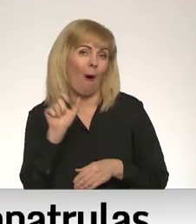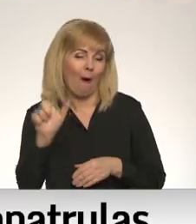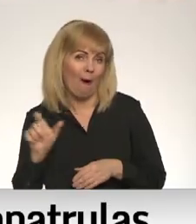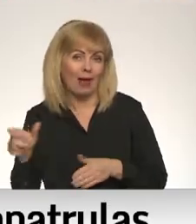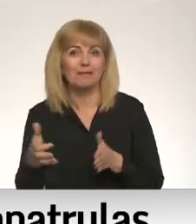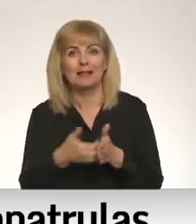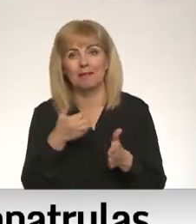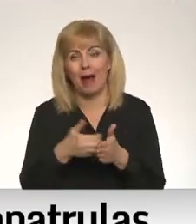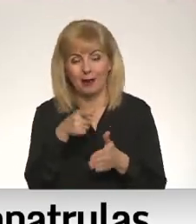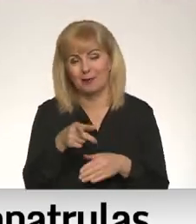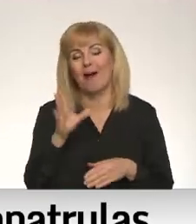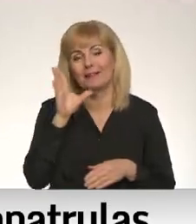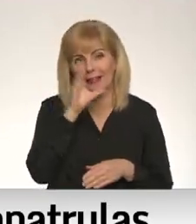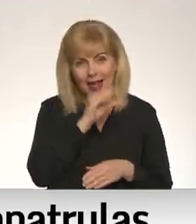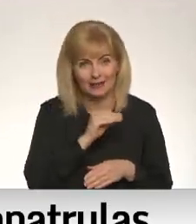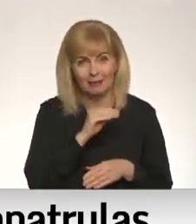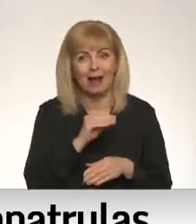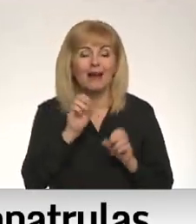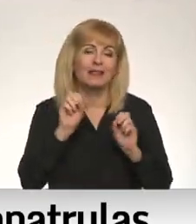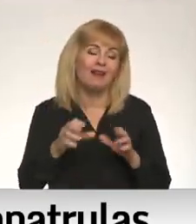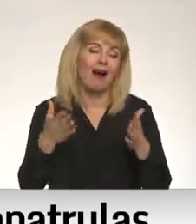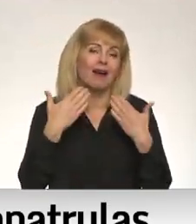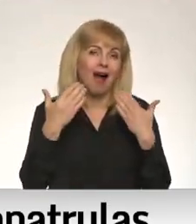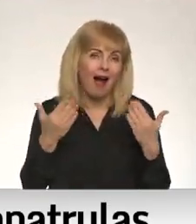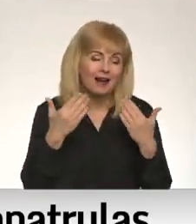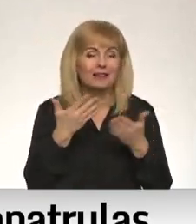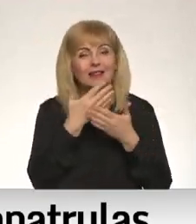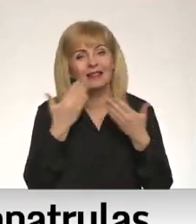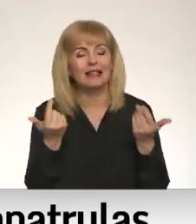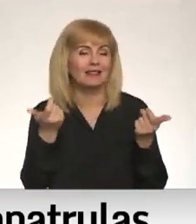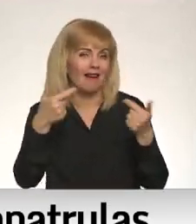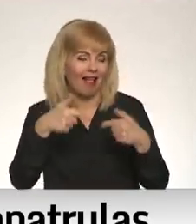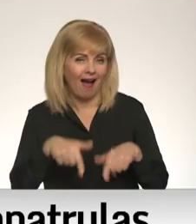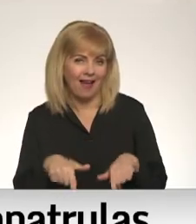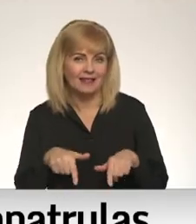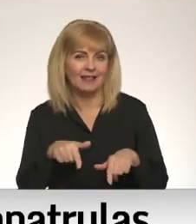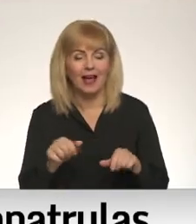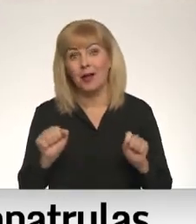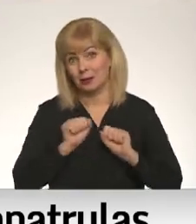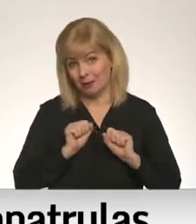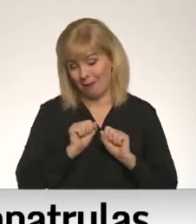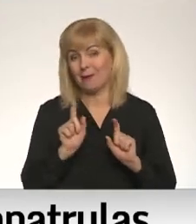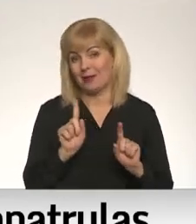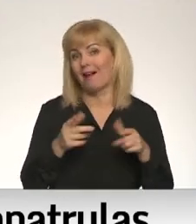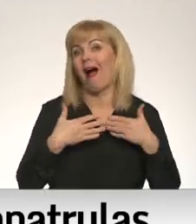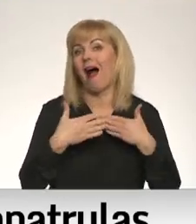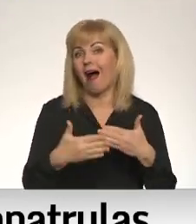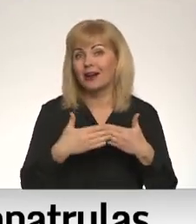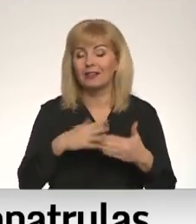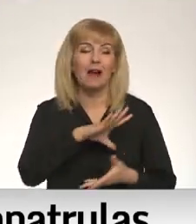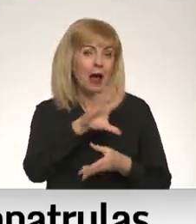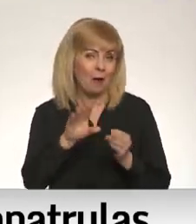šo izmantot iespēju un svaigs gaiss un silts laiks un sportiskas aktivitātes. Jā. No